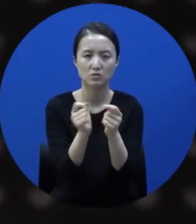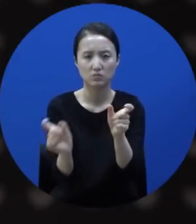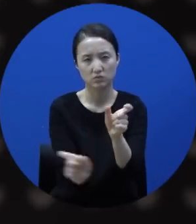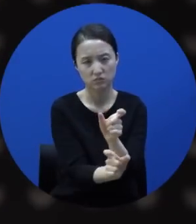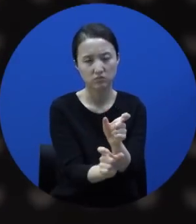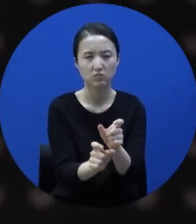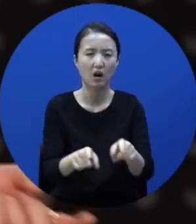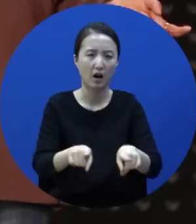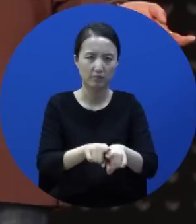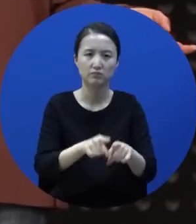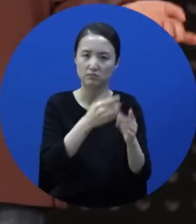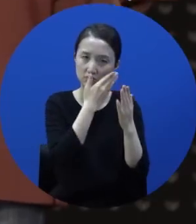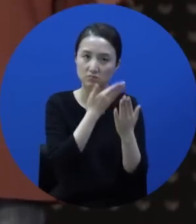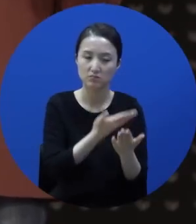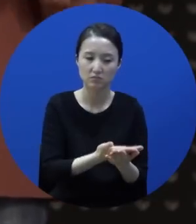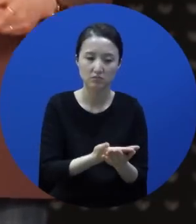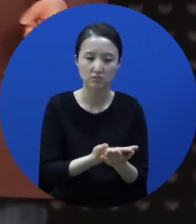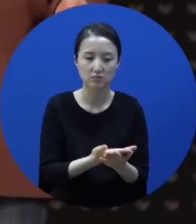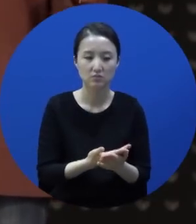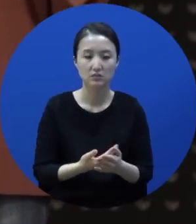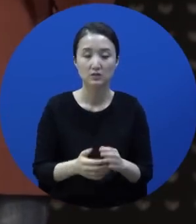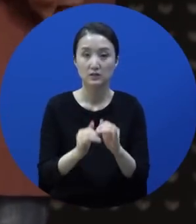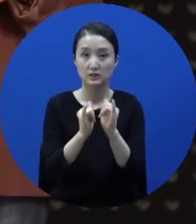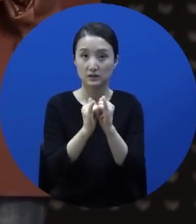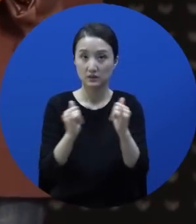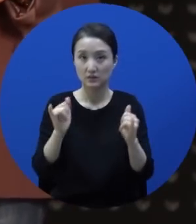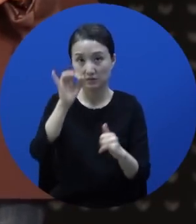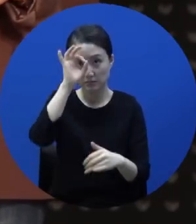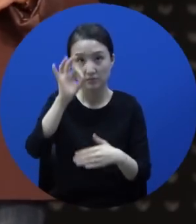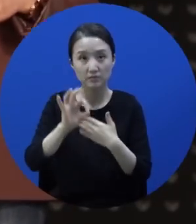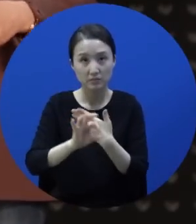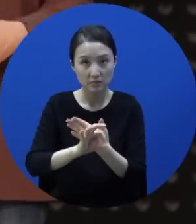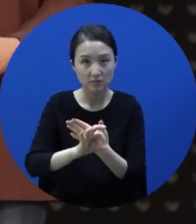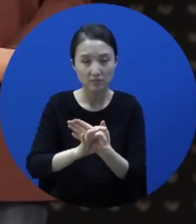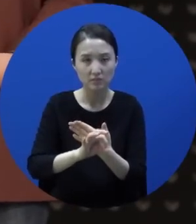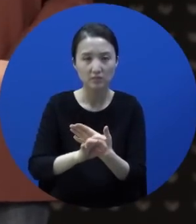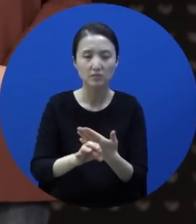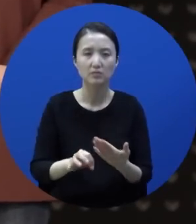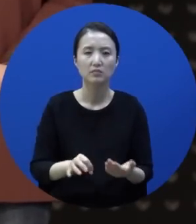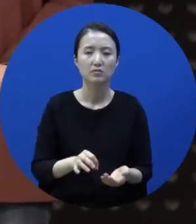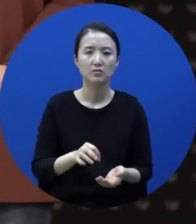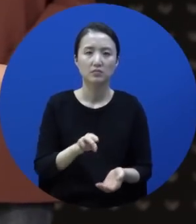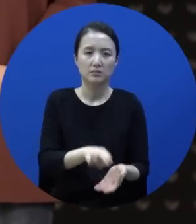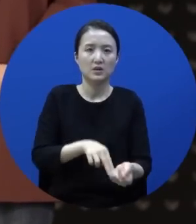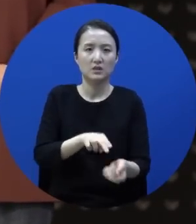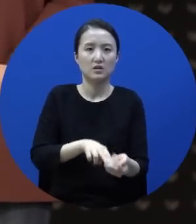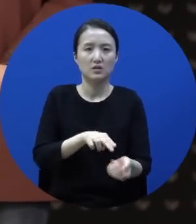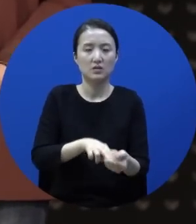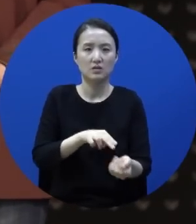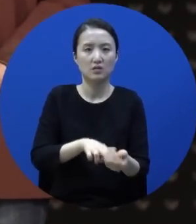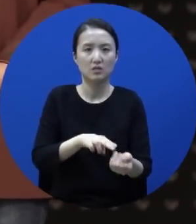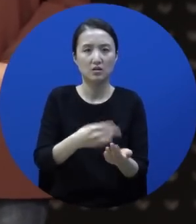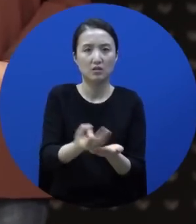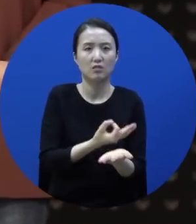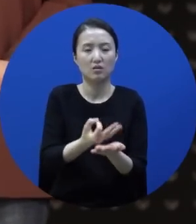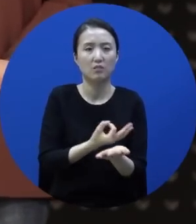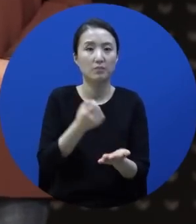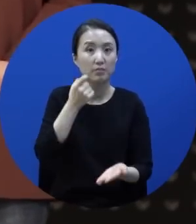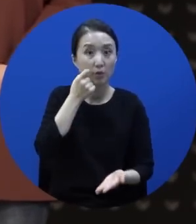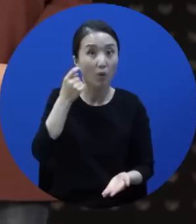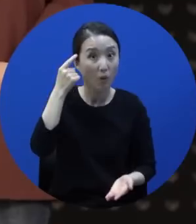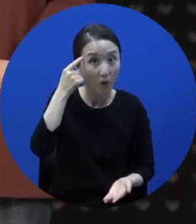부분이거든요. 많은 분들이 그런 성장하는 거나 매출이나 이런 것에 영향을 주지 못하는 이유 중에 가장 큰 게